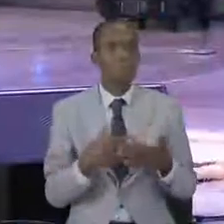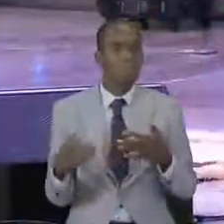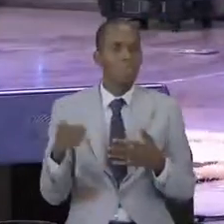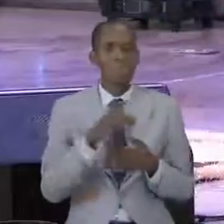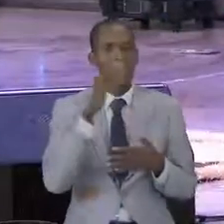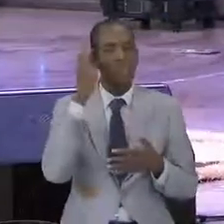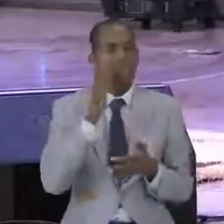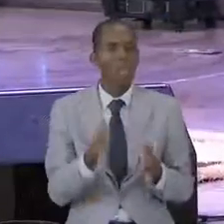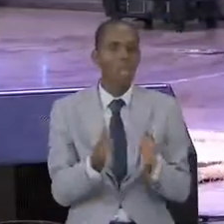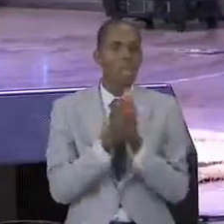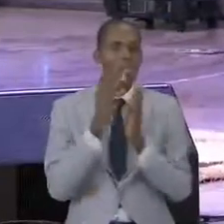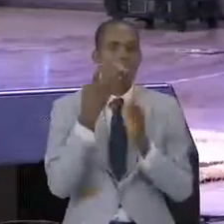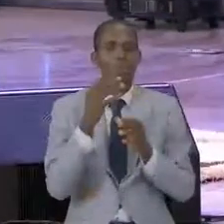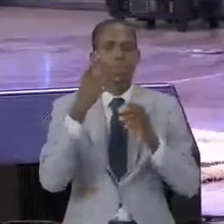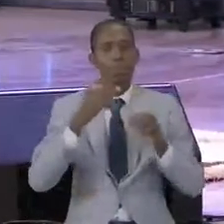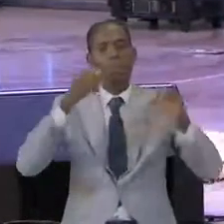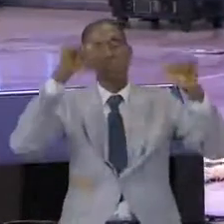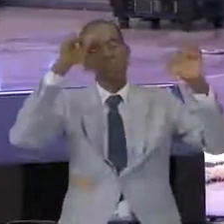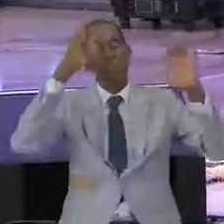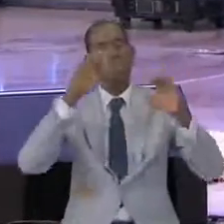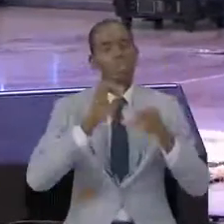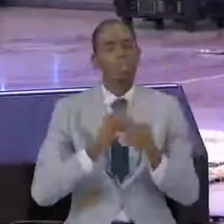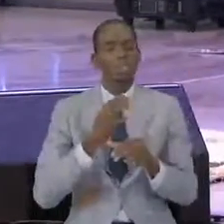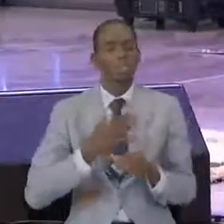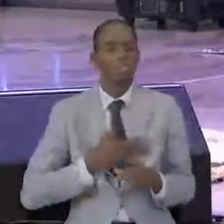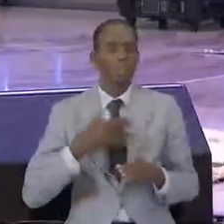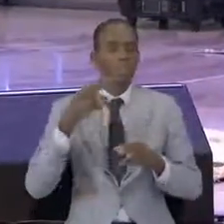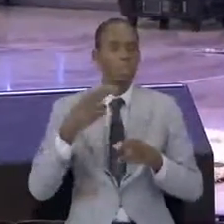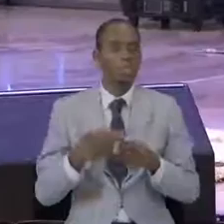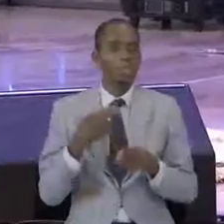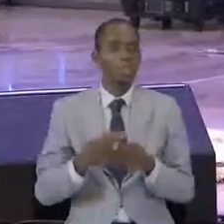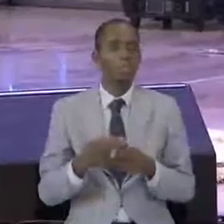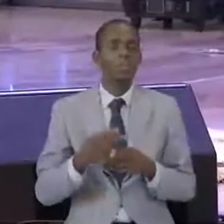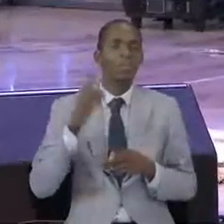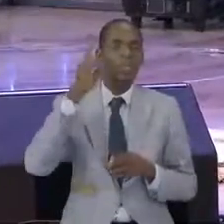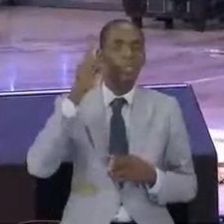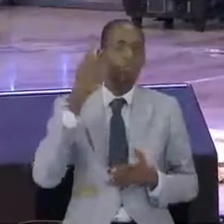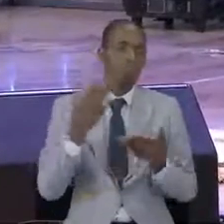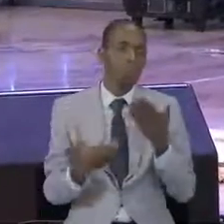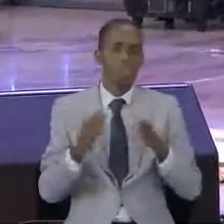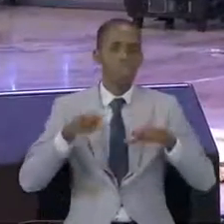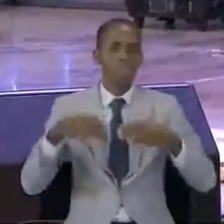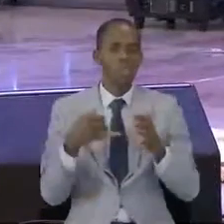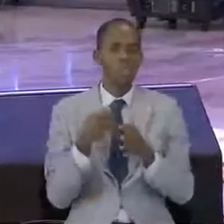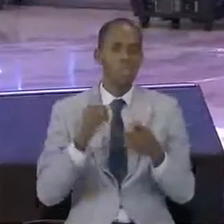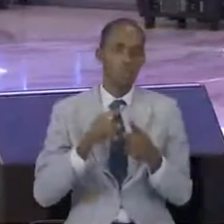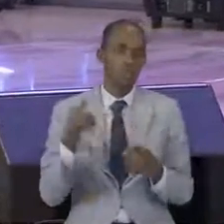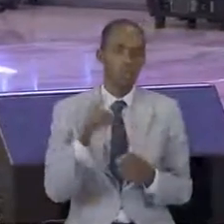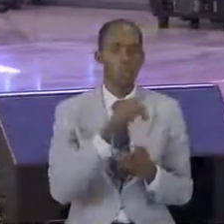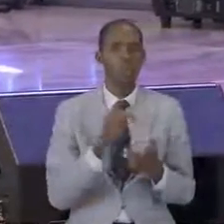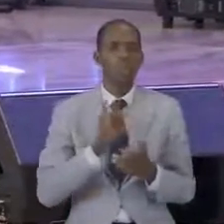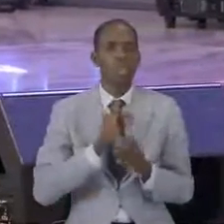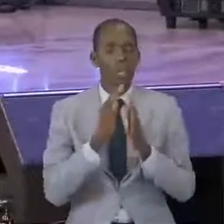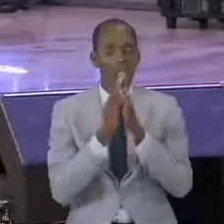dit afin que vous alliez et que porter le fruit versez 16 et que votre fille demeure afin que ce que vous demanderez